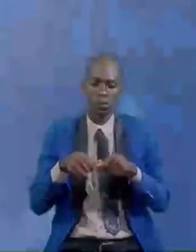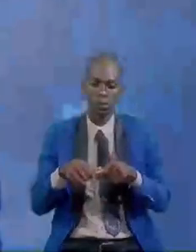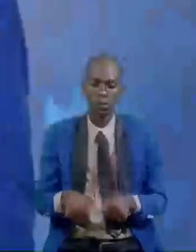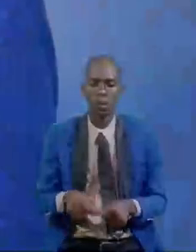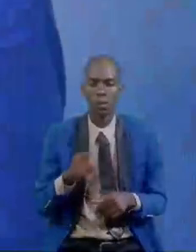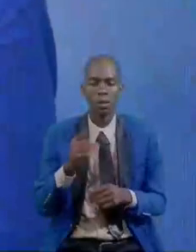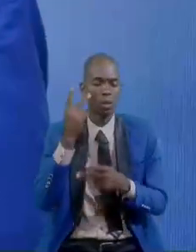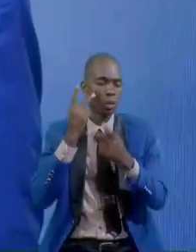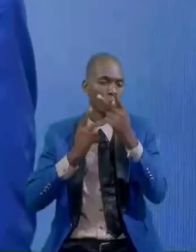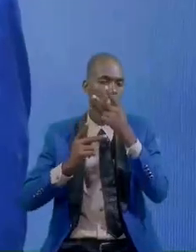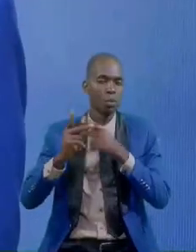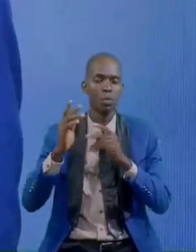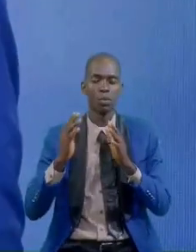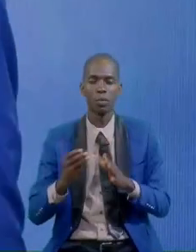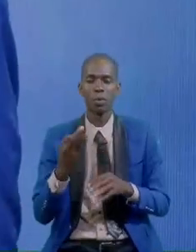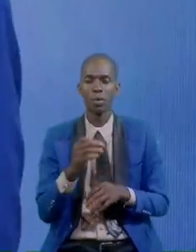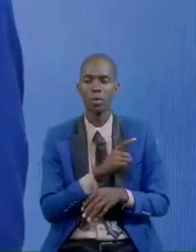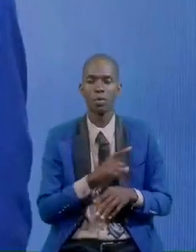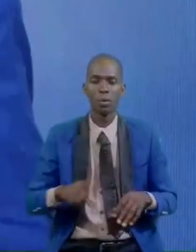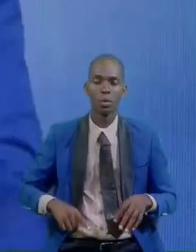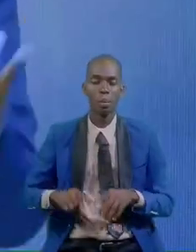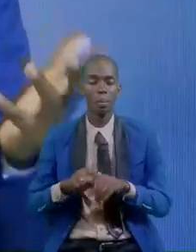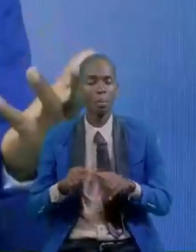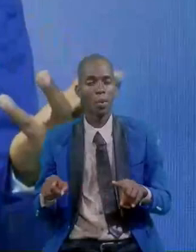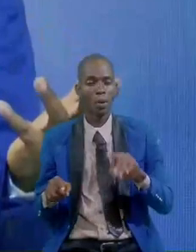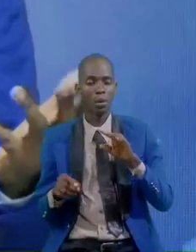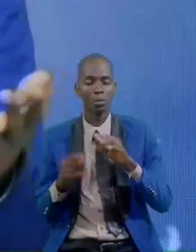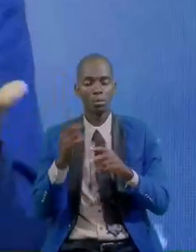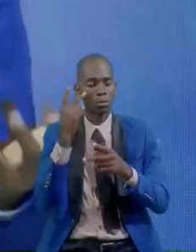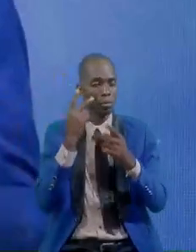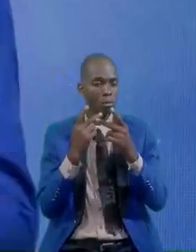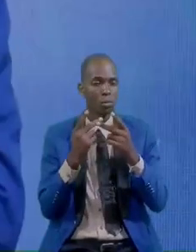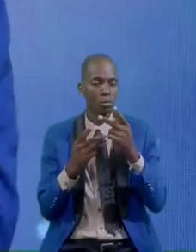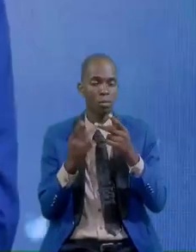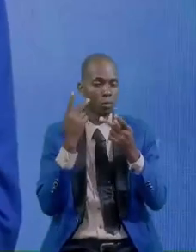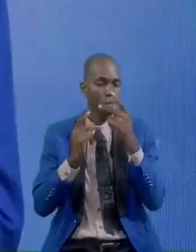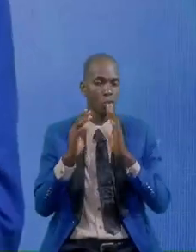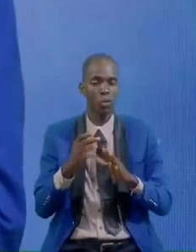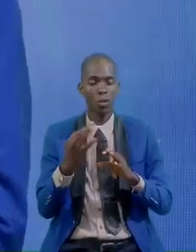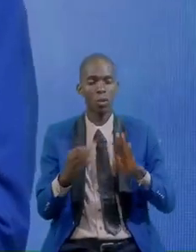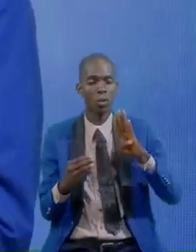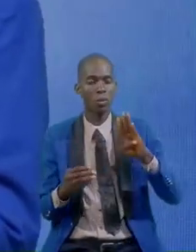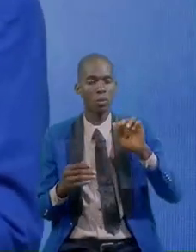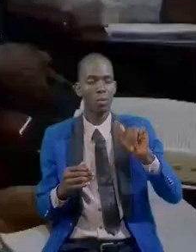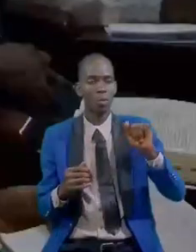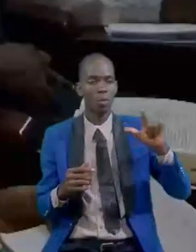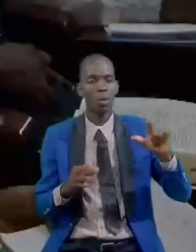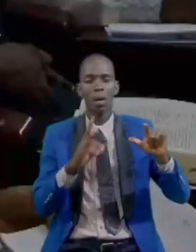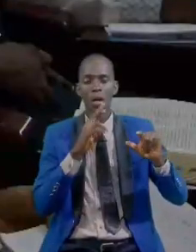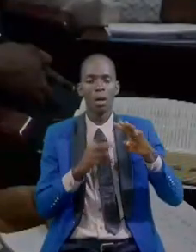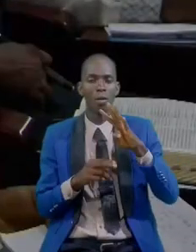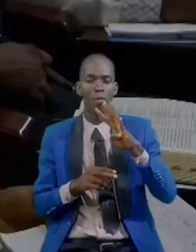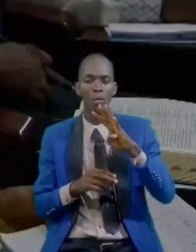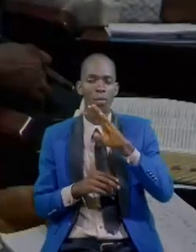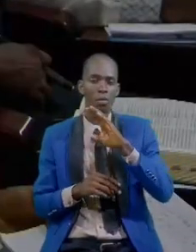Des prophètes de l'Éternel, et il y a 450 prophètes de Baal. Verset